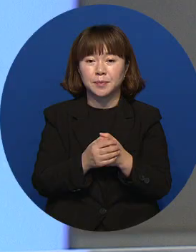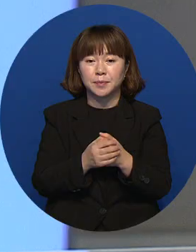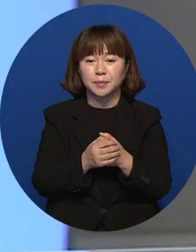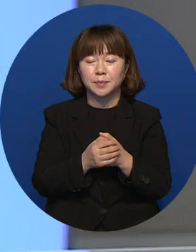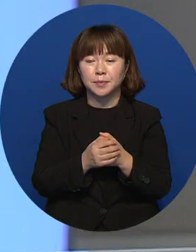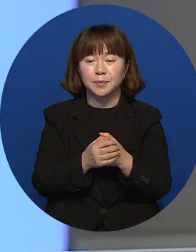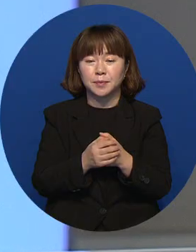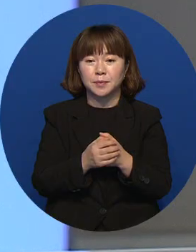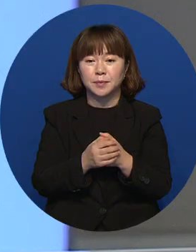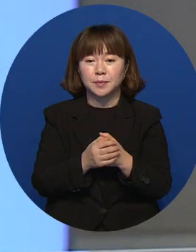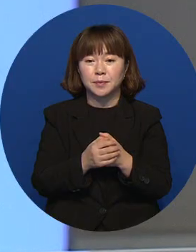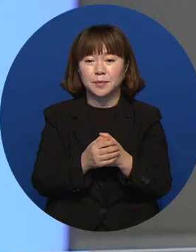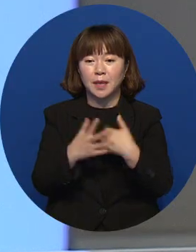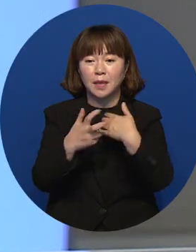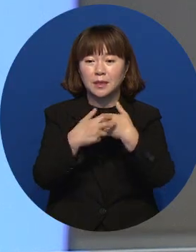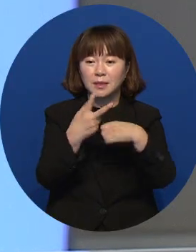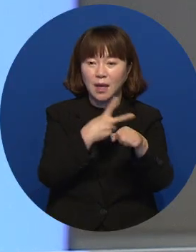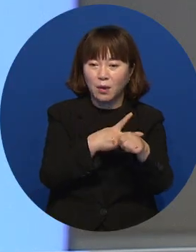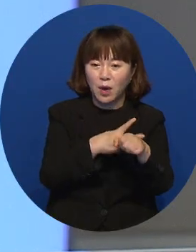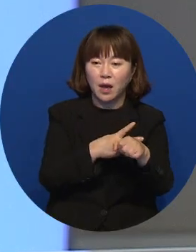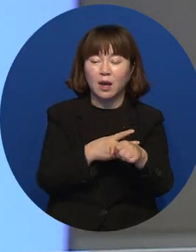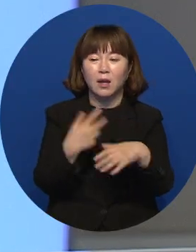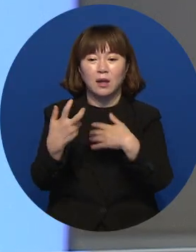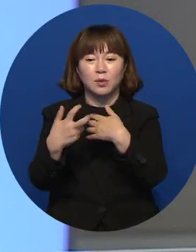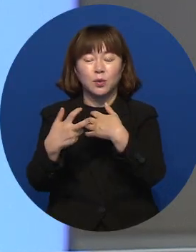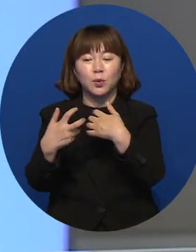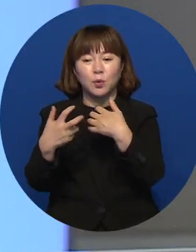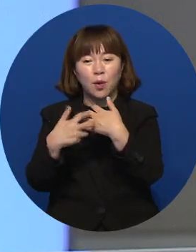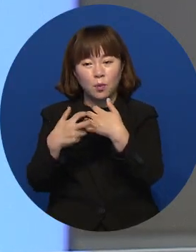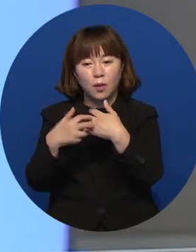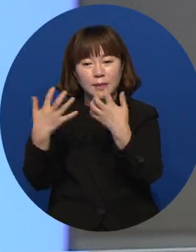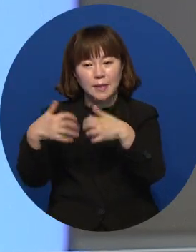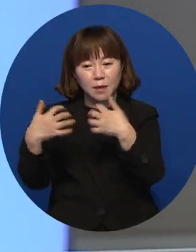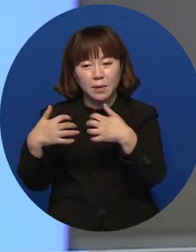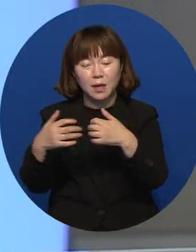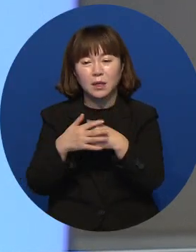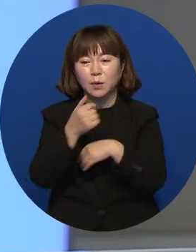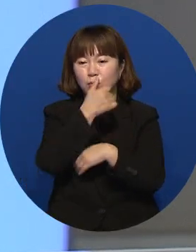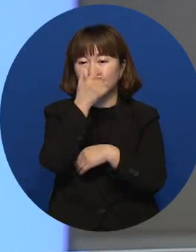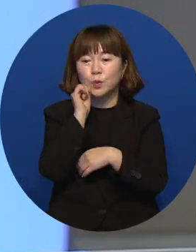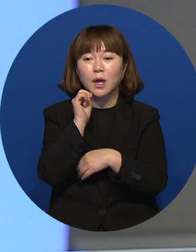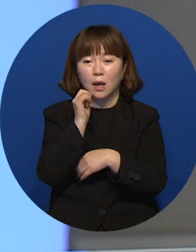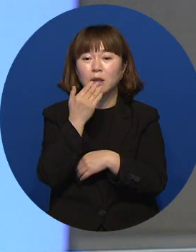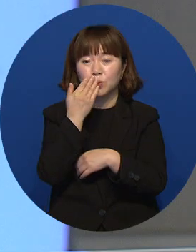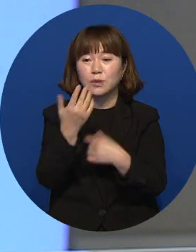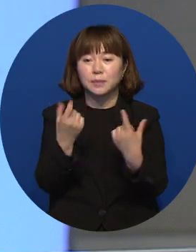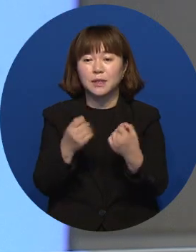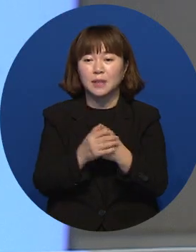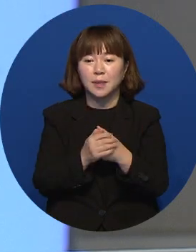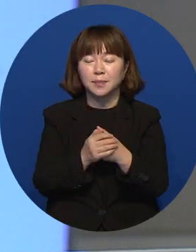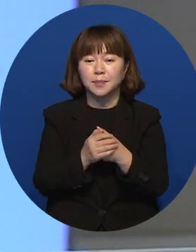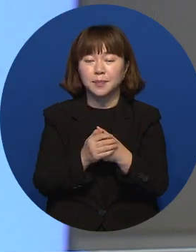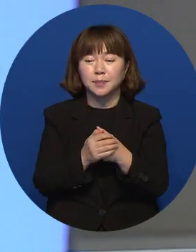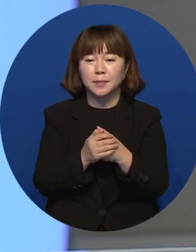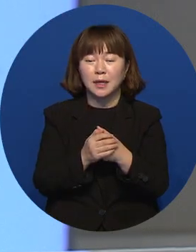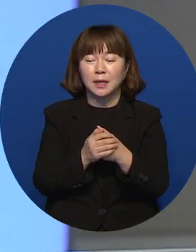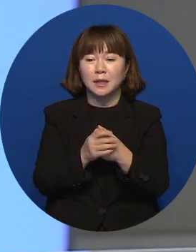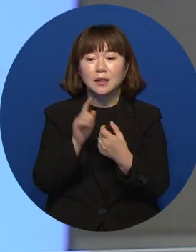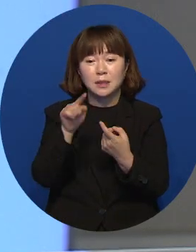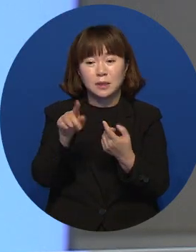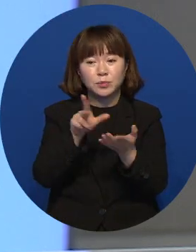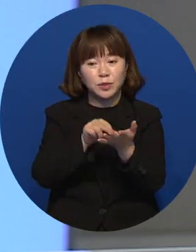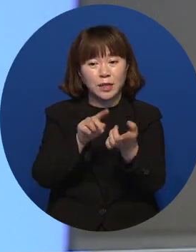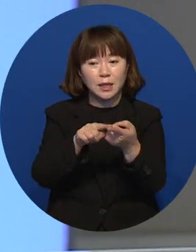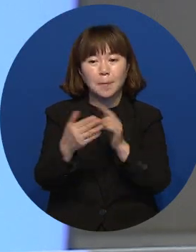의료진과 그런 의료장비 같은게 부족할 수 있습니다 2 미중 증 앉아 들어 학교에서 그런거에 대한 좀 대책을 좀